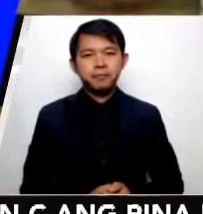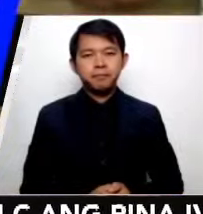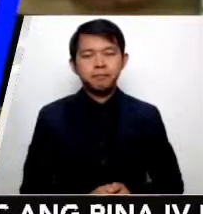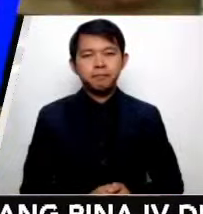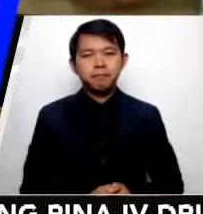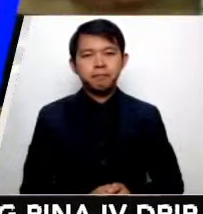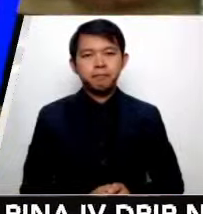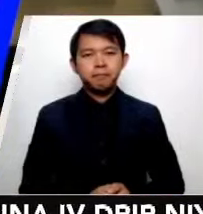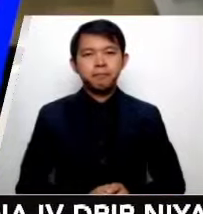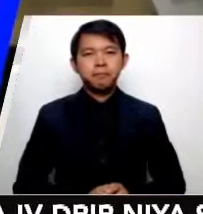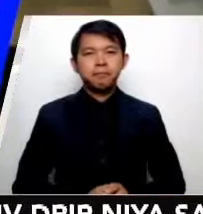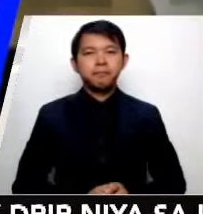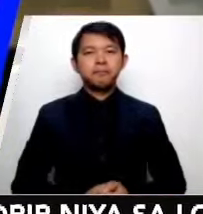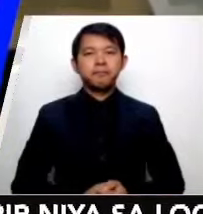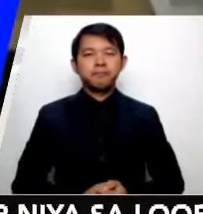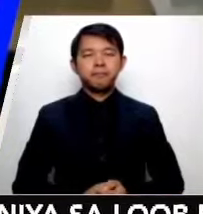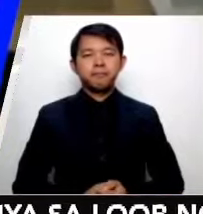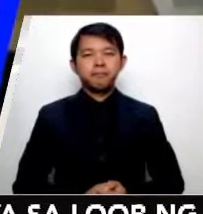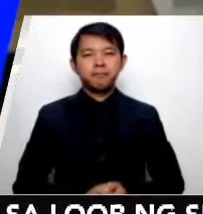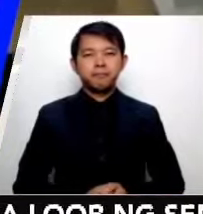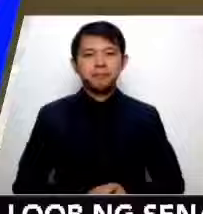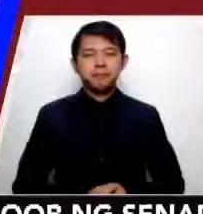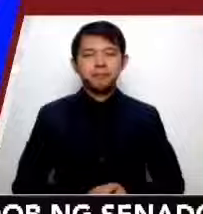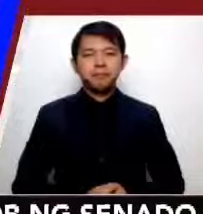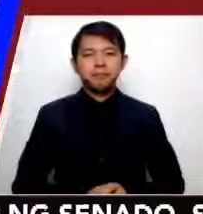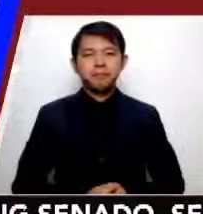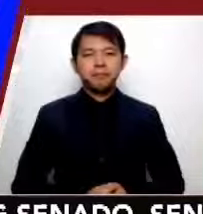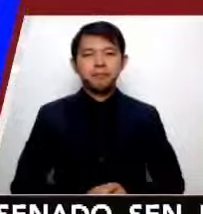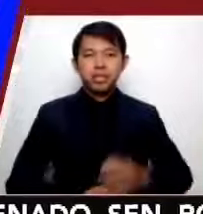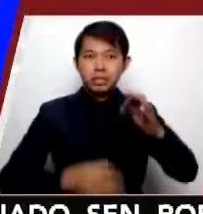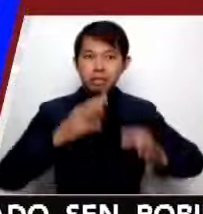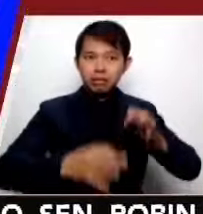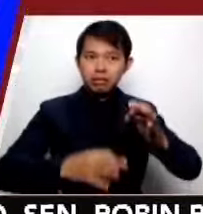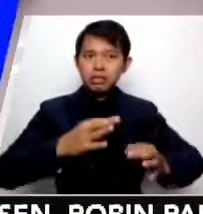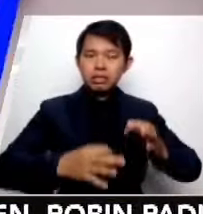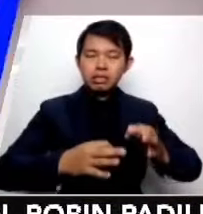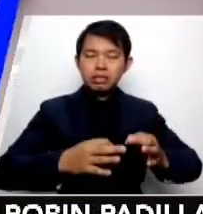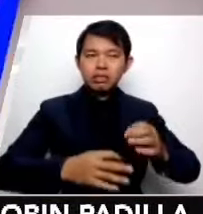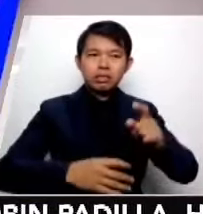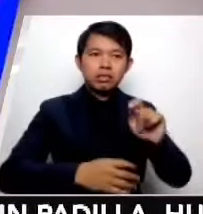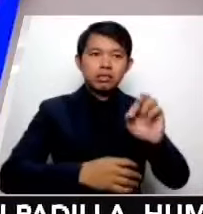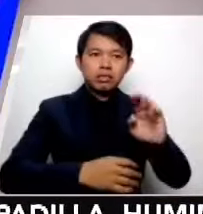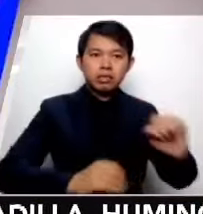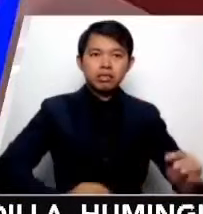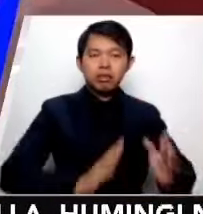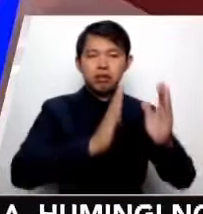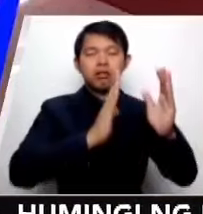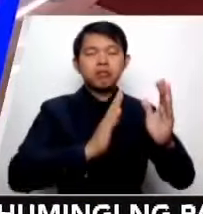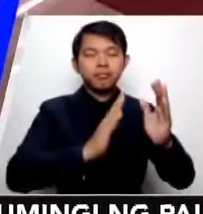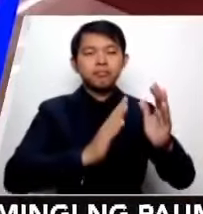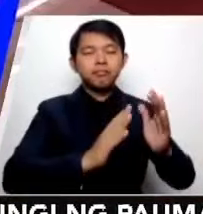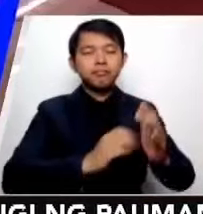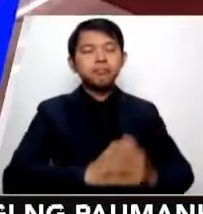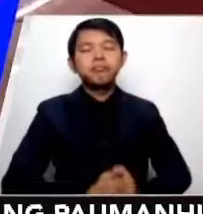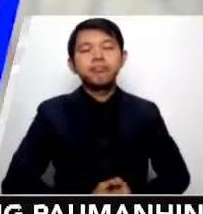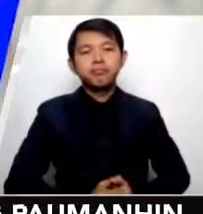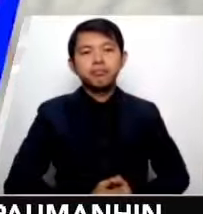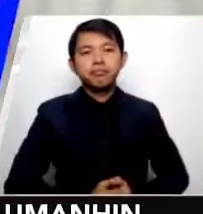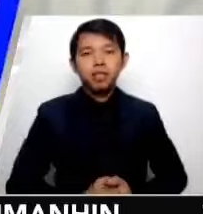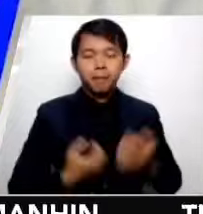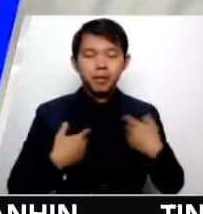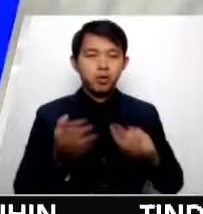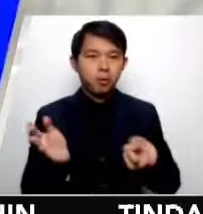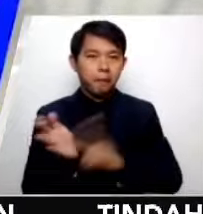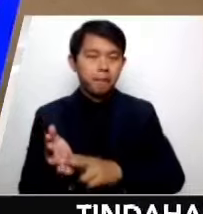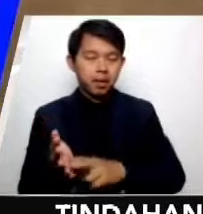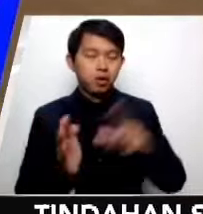Expanded Centenarian Law nilagdaan ni Pangulong Bongbong Marcos sa inamyandahang Centenarians Act of 2016. Hindi na lang mga Pilipinong 100